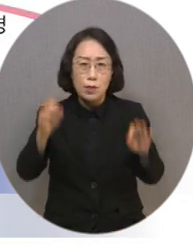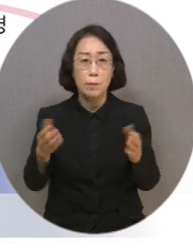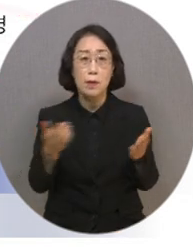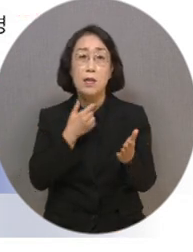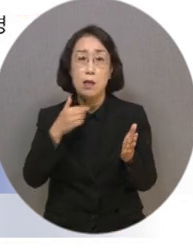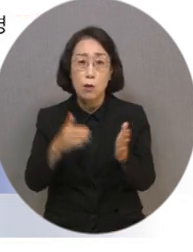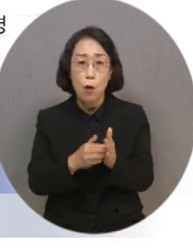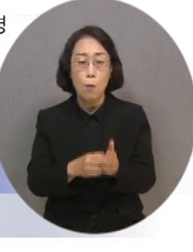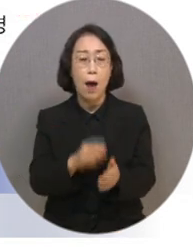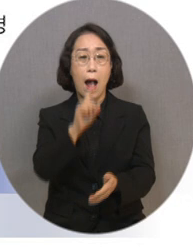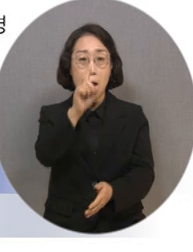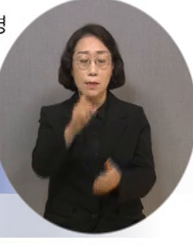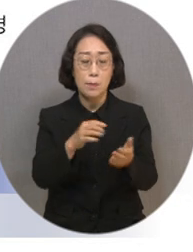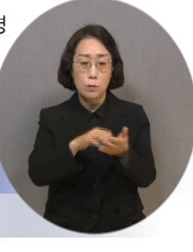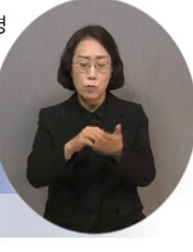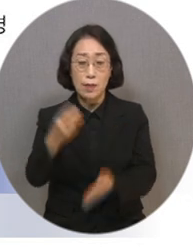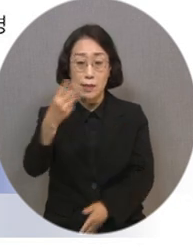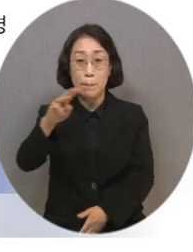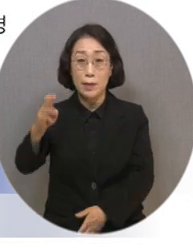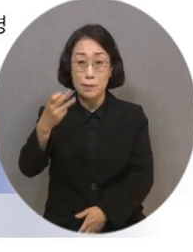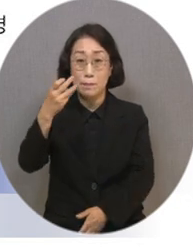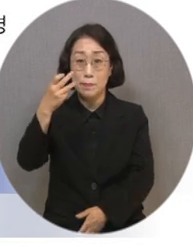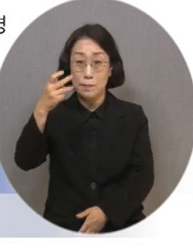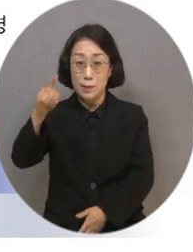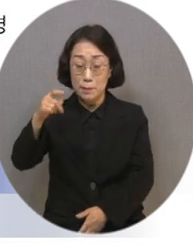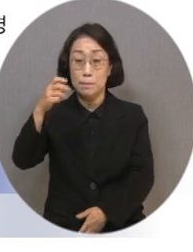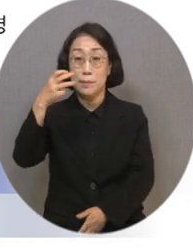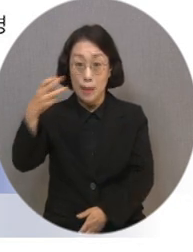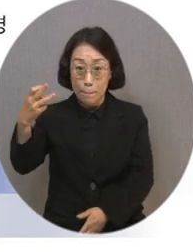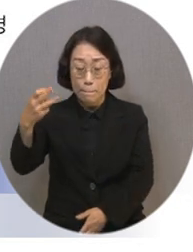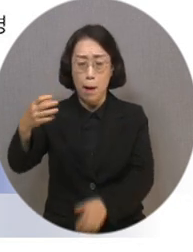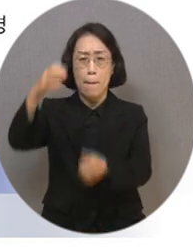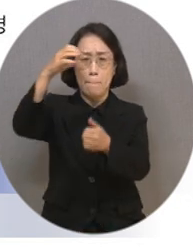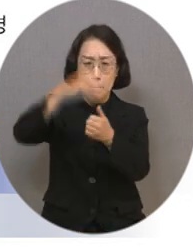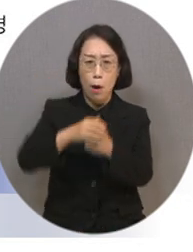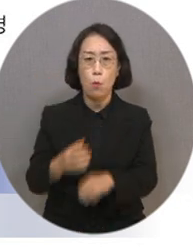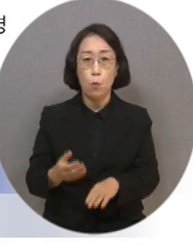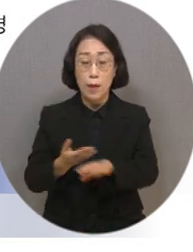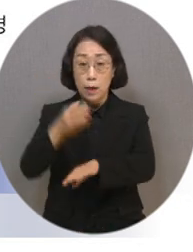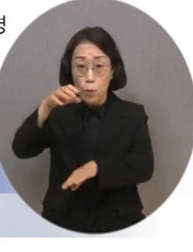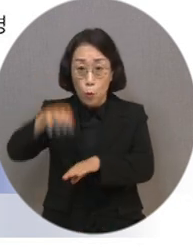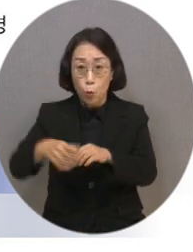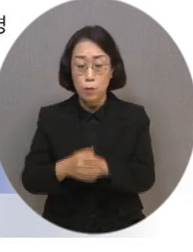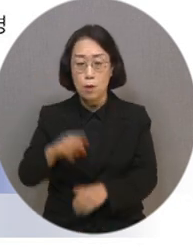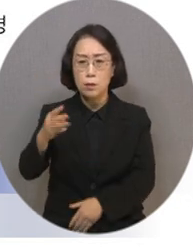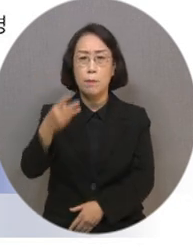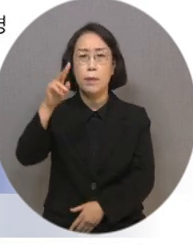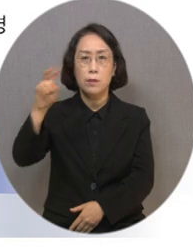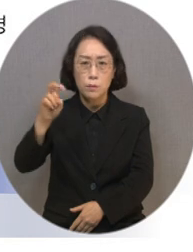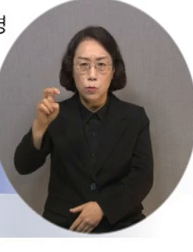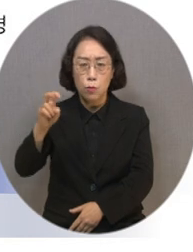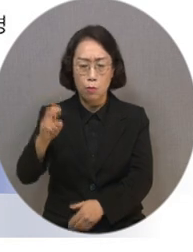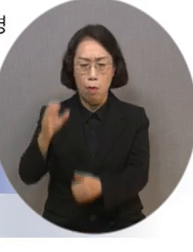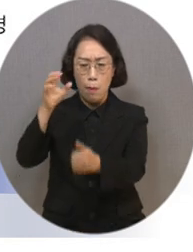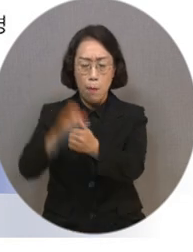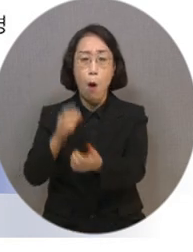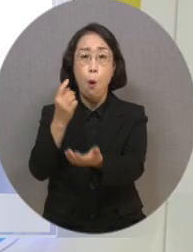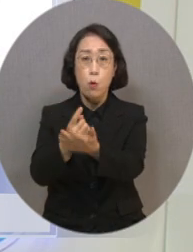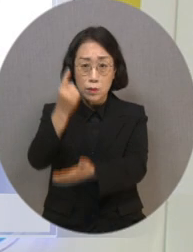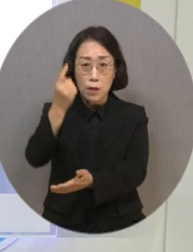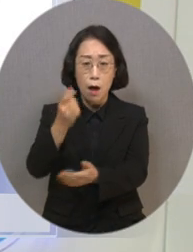313건 2천 여주 지사는 경력이 없는 직원 한 명이 32권의 조사를 실행한